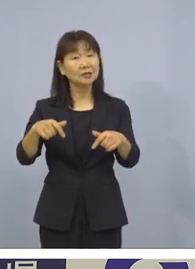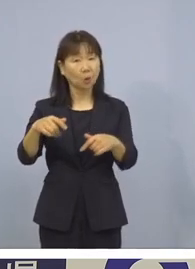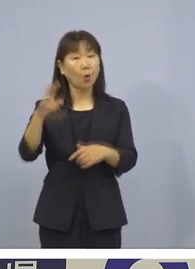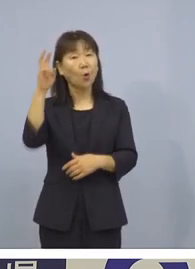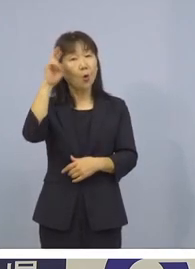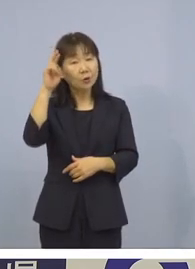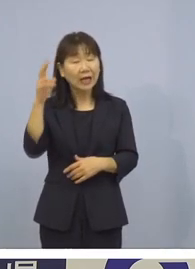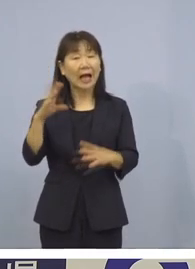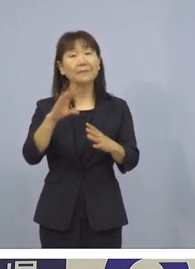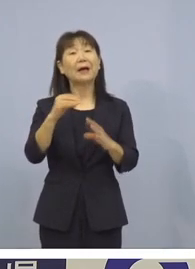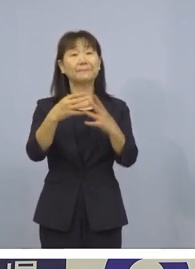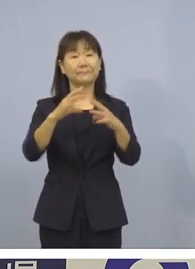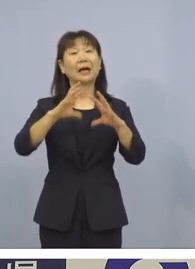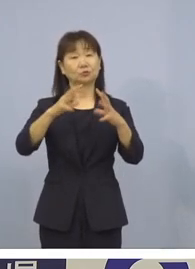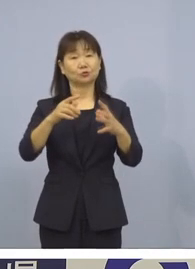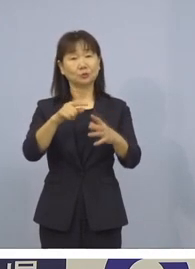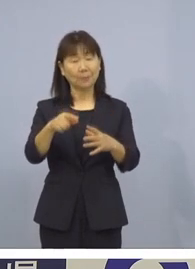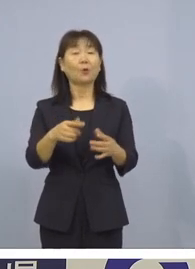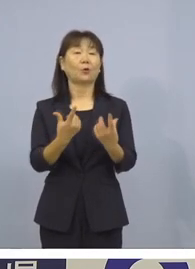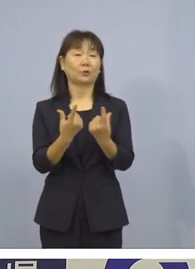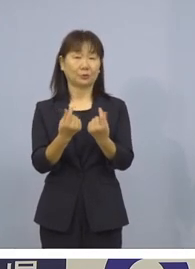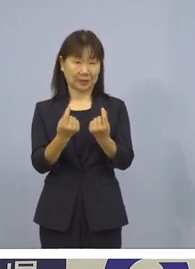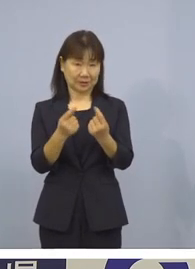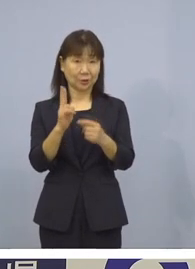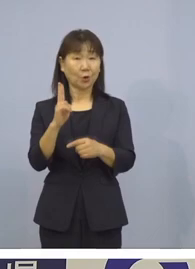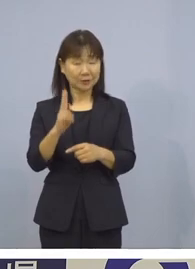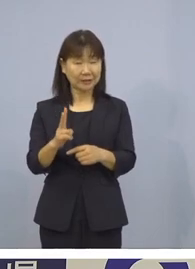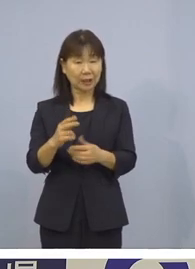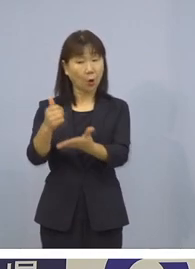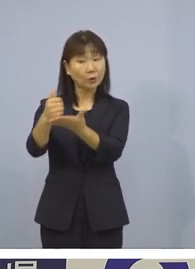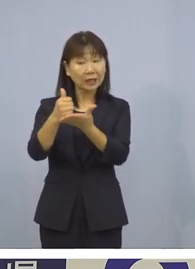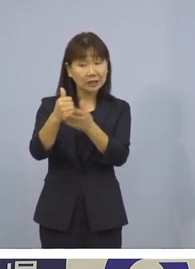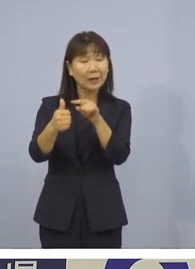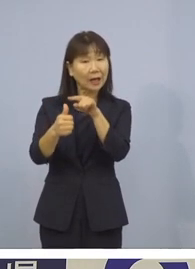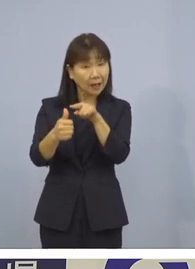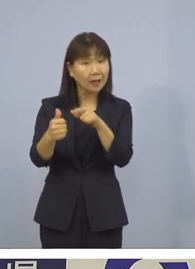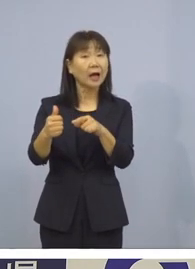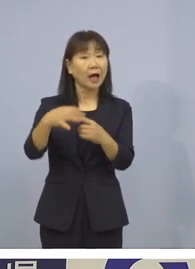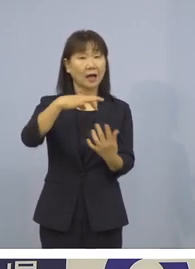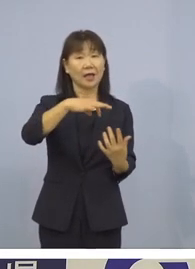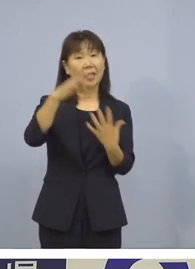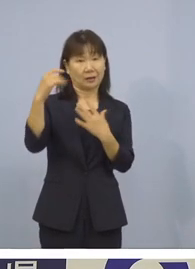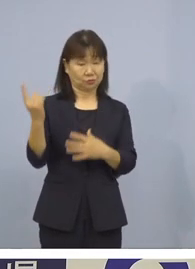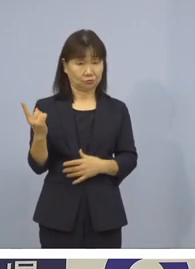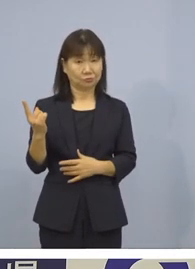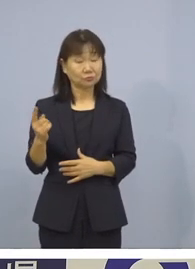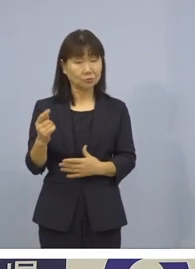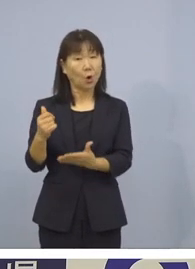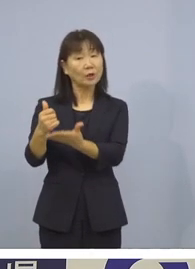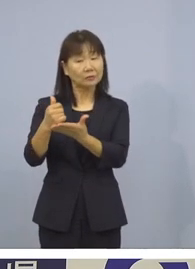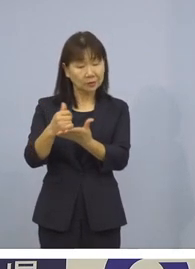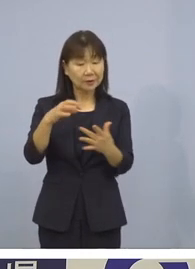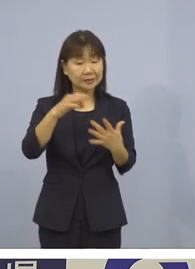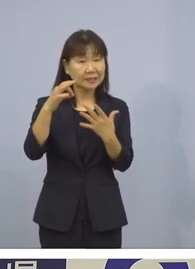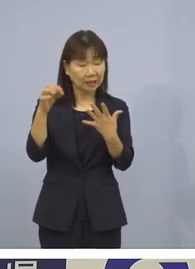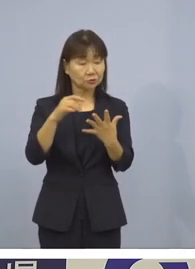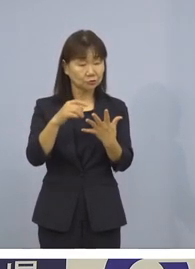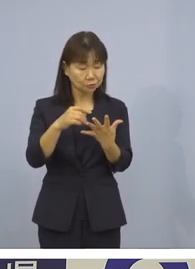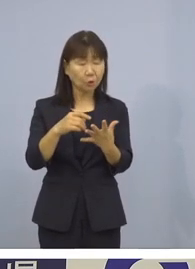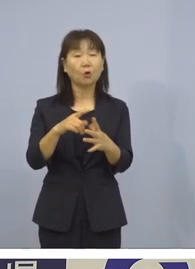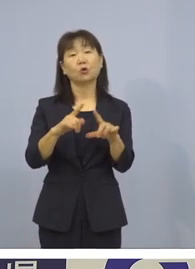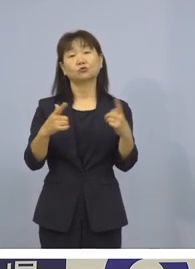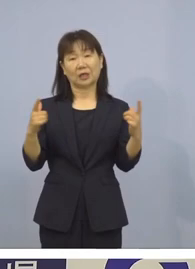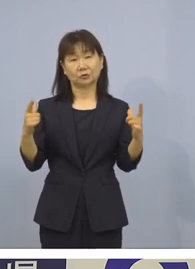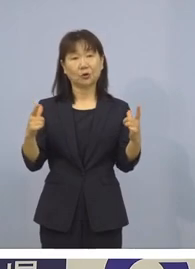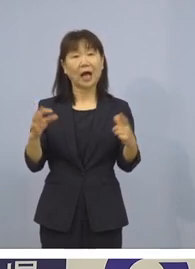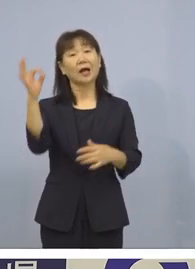ているようにですね、やっぱりお客さんが選ぶものですから、それはお客さんの選択肢を増やすっていうことが観光の基